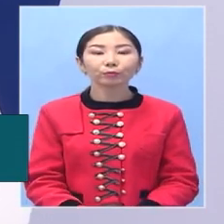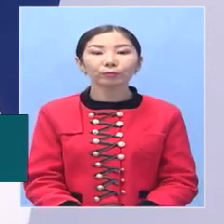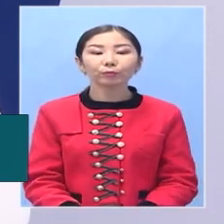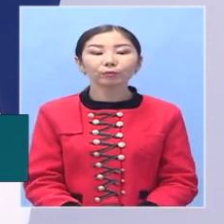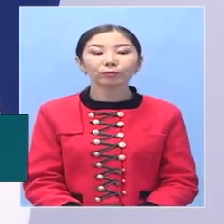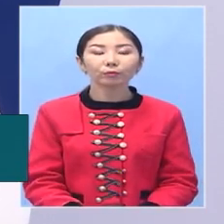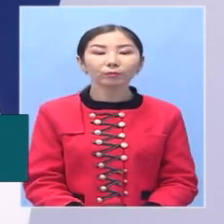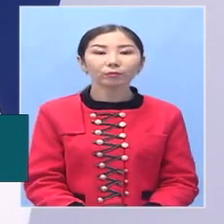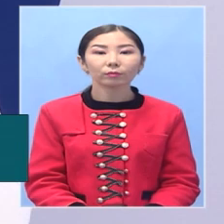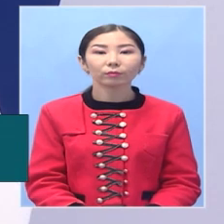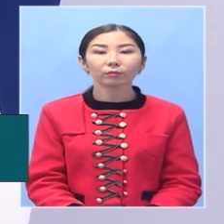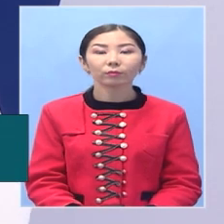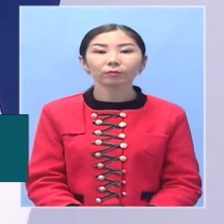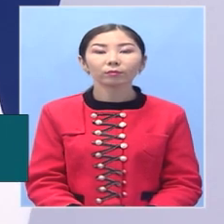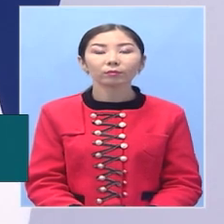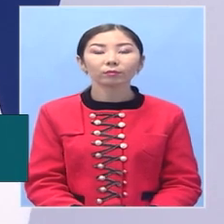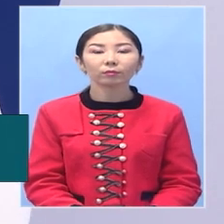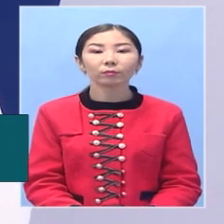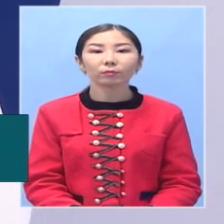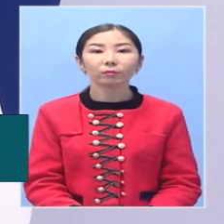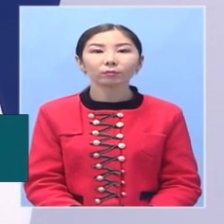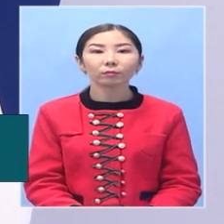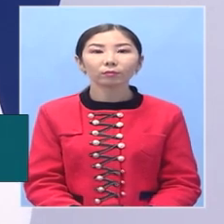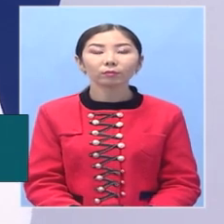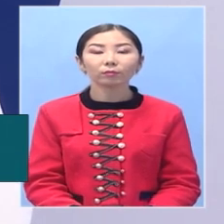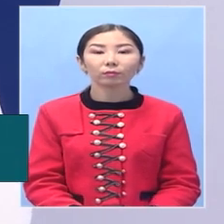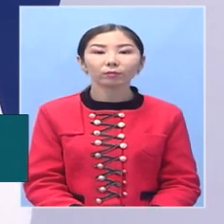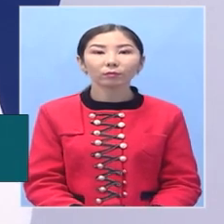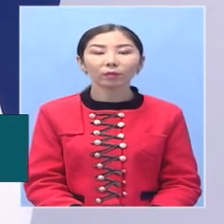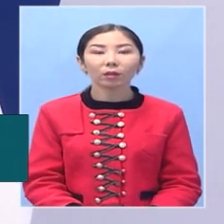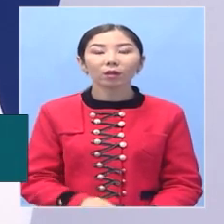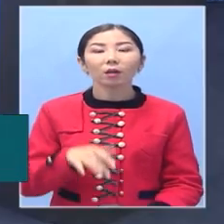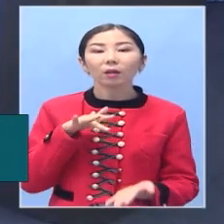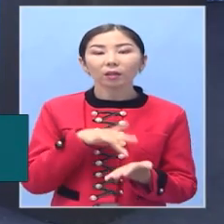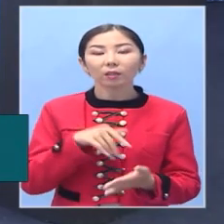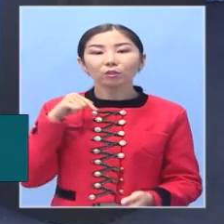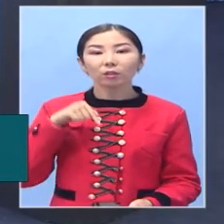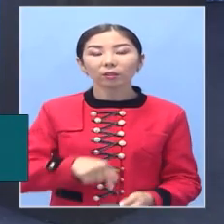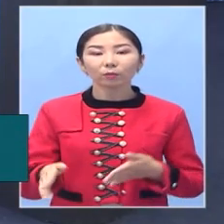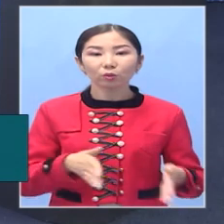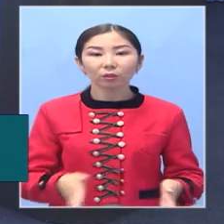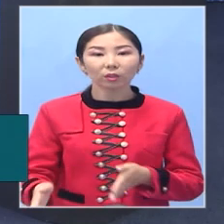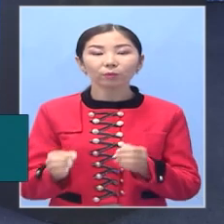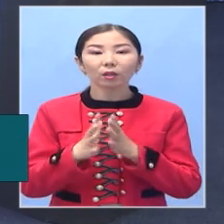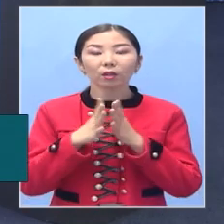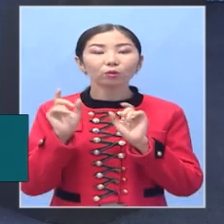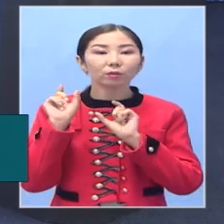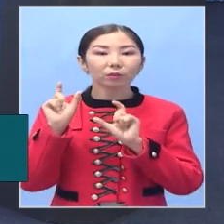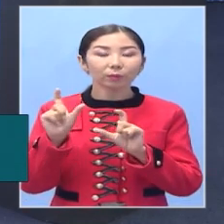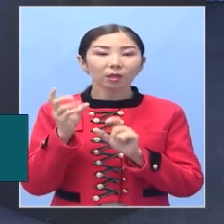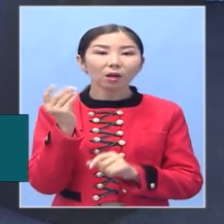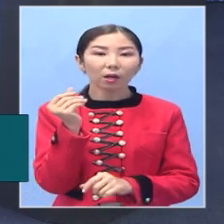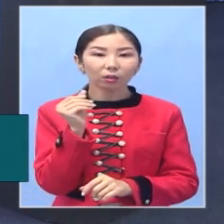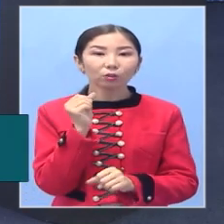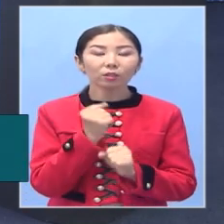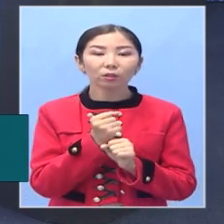ол деген енді жаңағы жаңа қалашылық жолдарды үлкен ауыр көлік жүк көліктер үшін ақылы жасауға